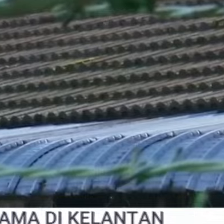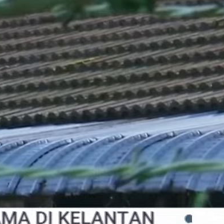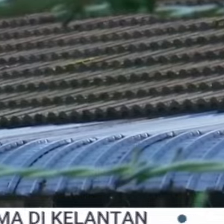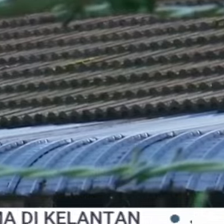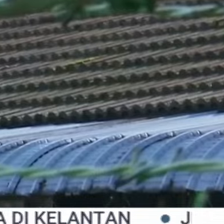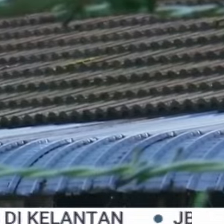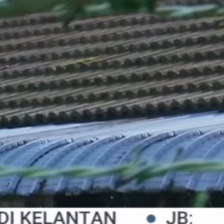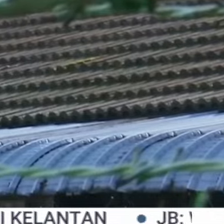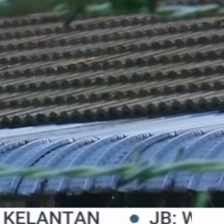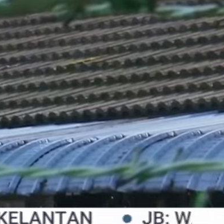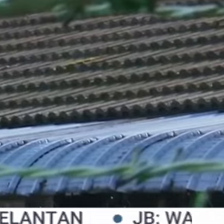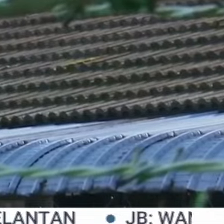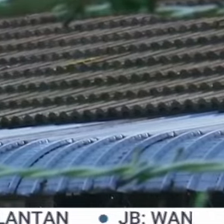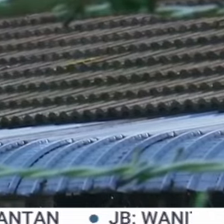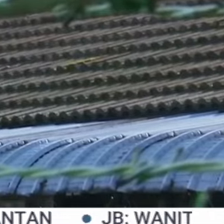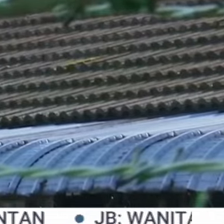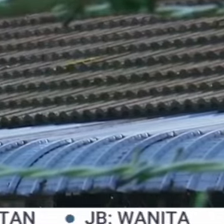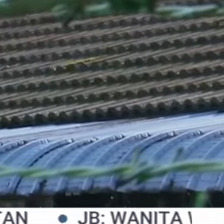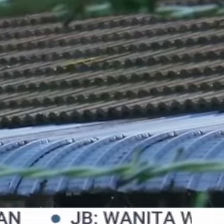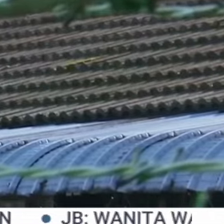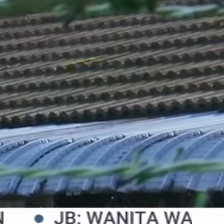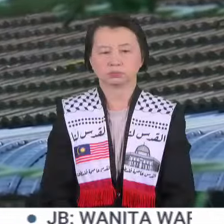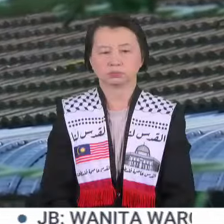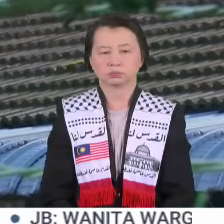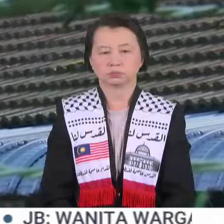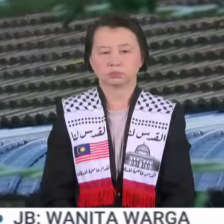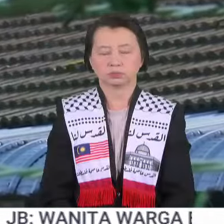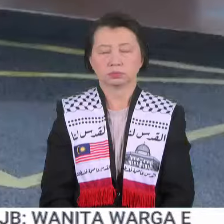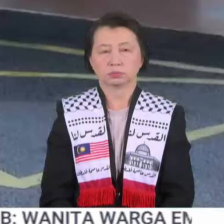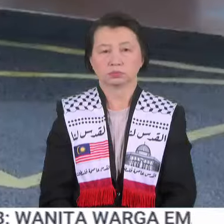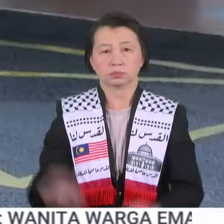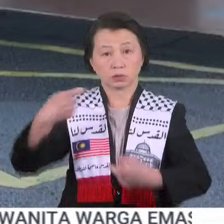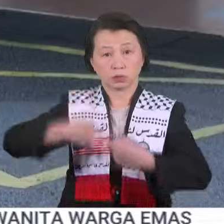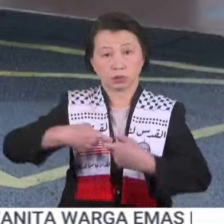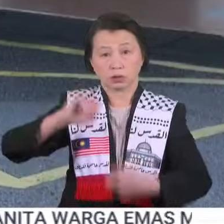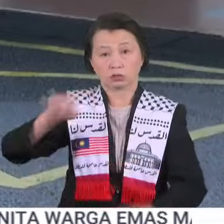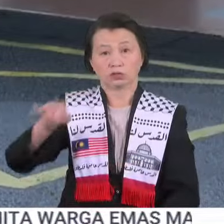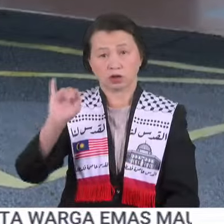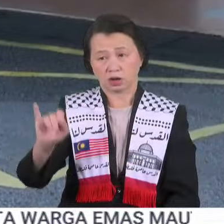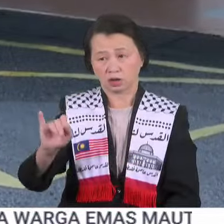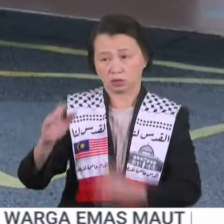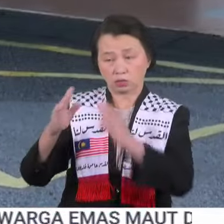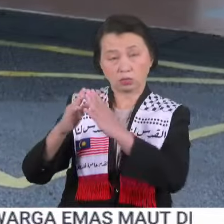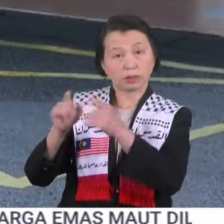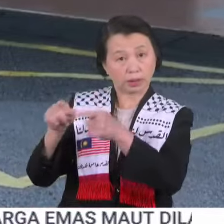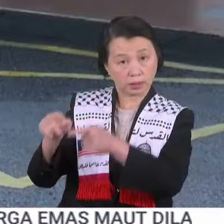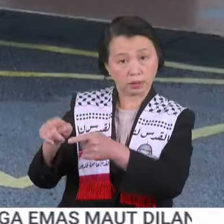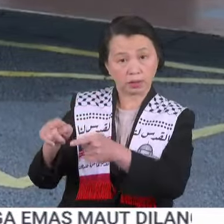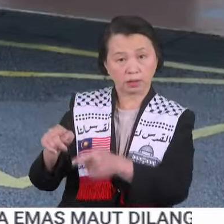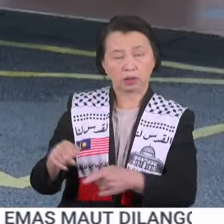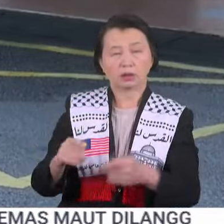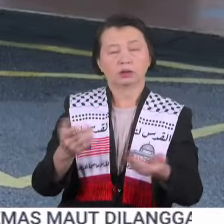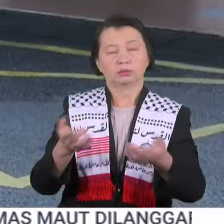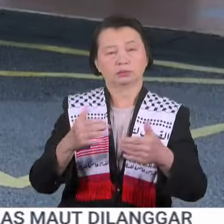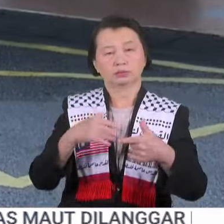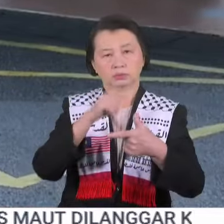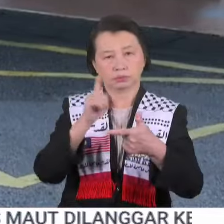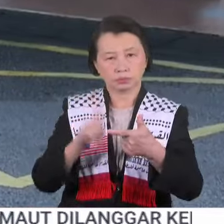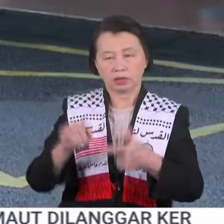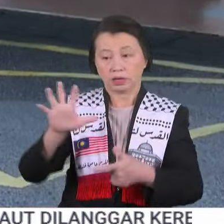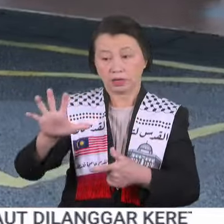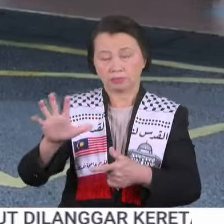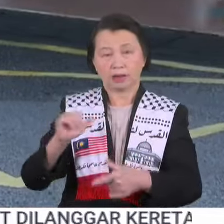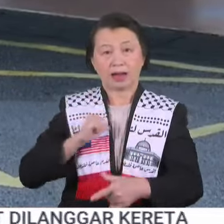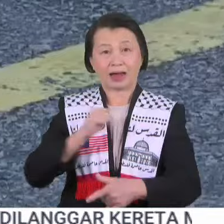di Ulu Tiram dan pemeriksaan mendapati beberapa maklumat berkait kumpulan JI di kediaman berkenaan. Susulan itu, kesemua lima